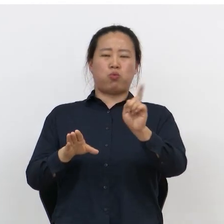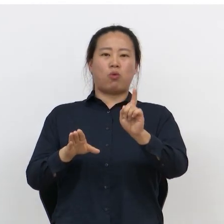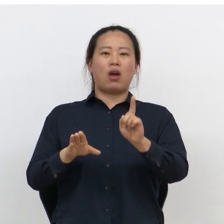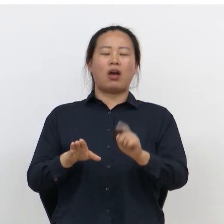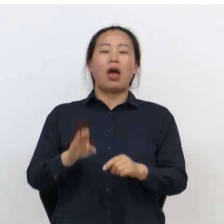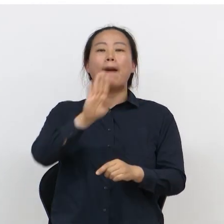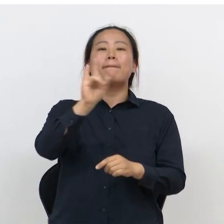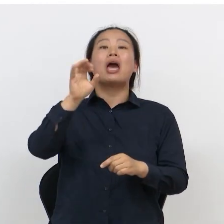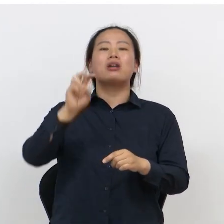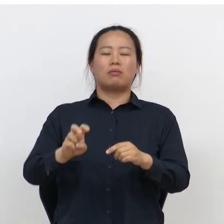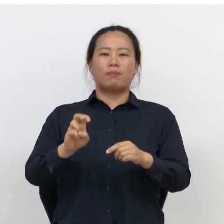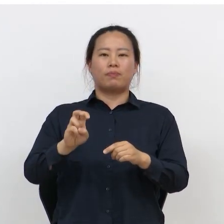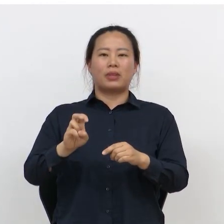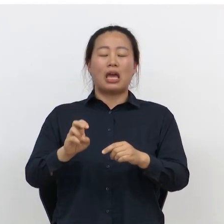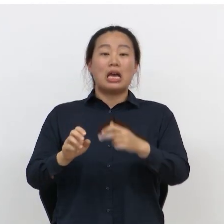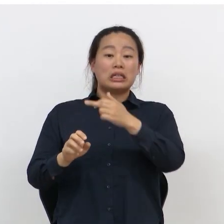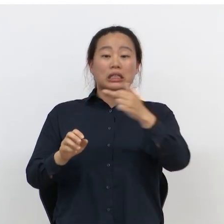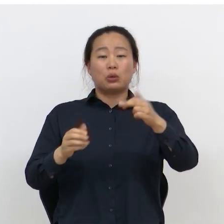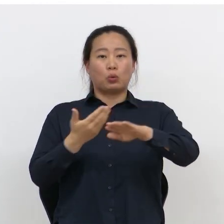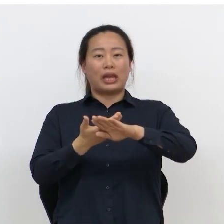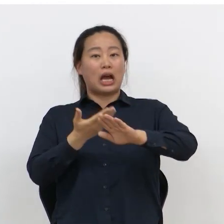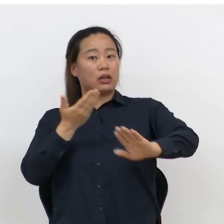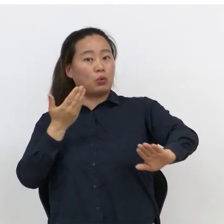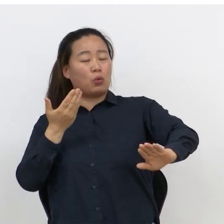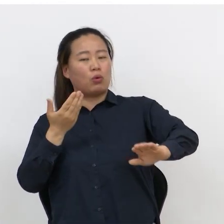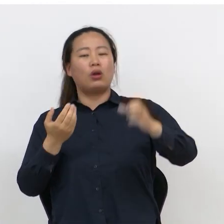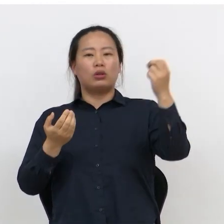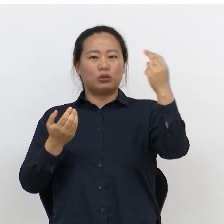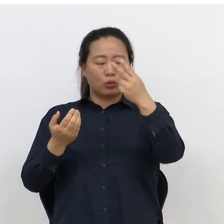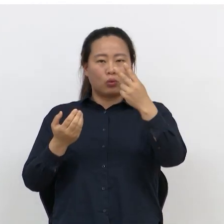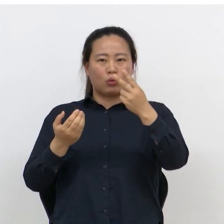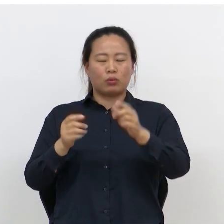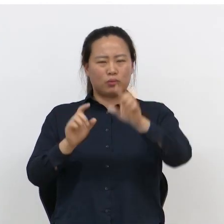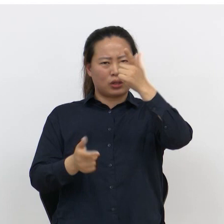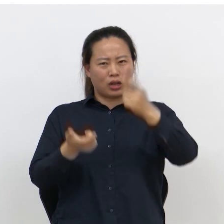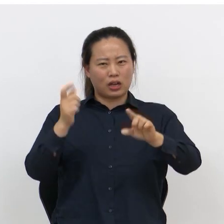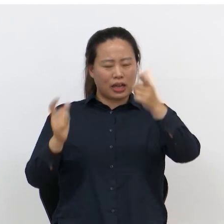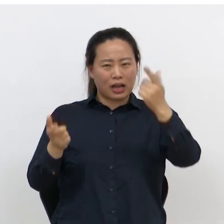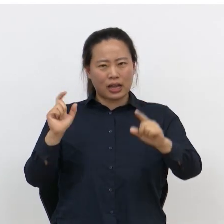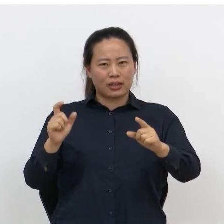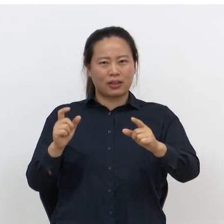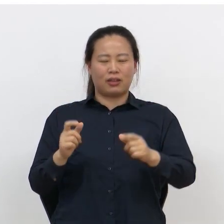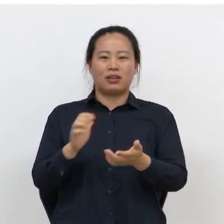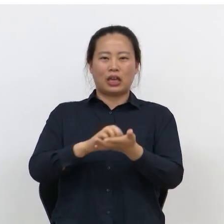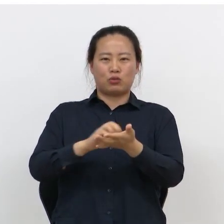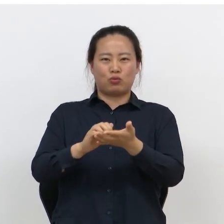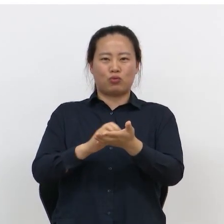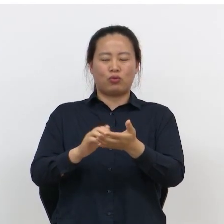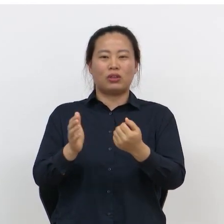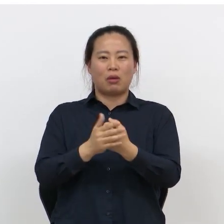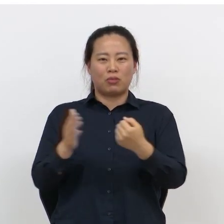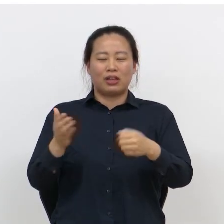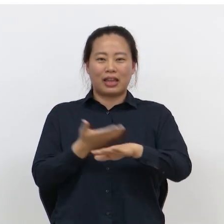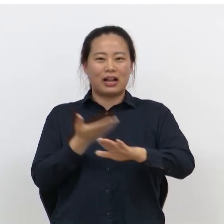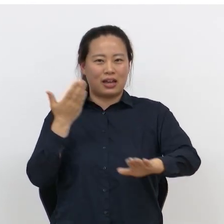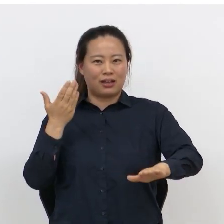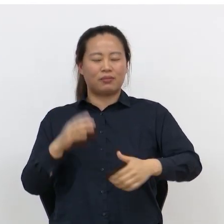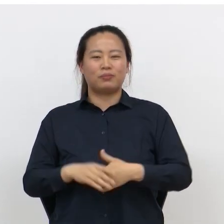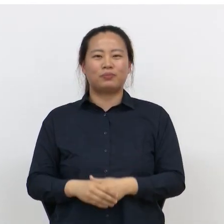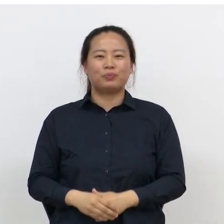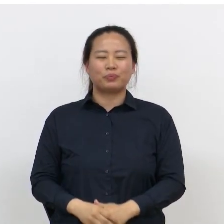크기가 다 다릅니다. 그렇기 때문에 다른 소리로 들리는 거죠. 기타를 볼까요? 역시 배음이 생기지만 배음의 크기가